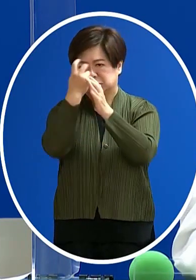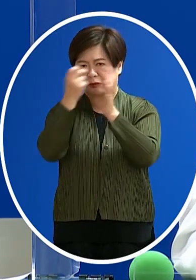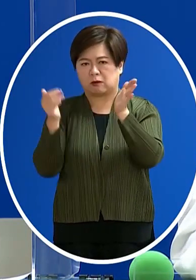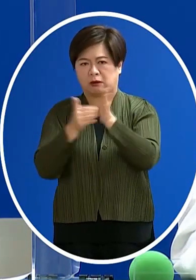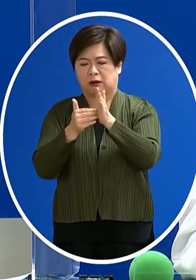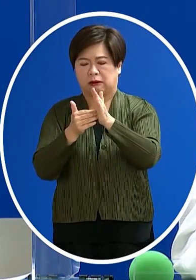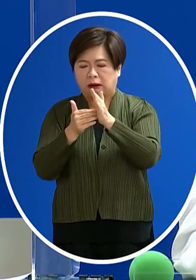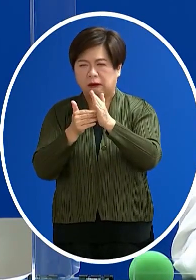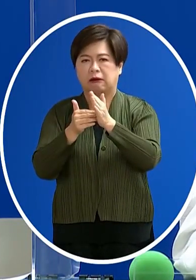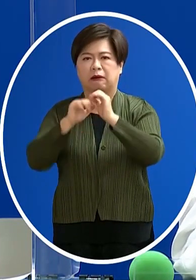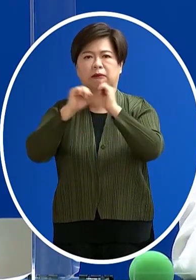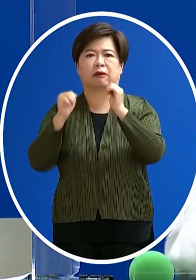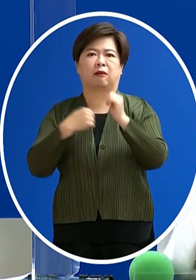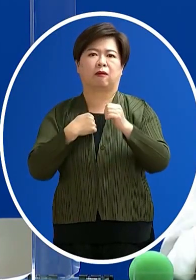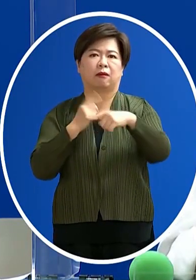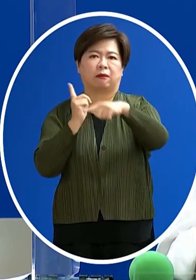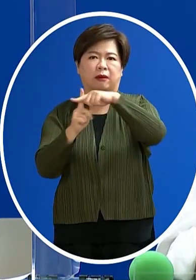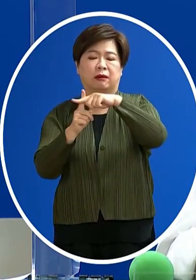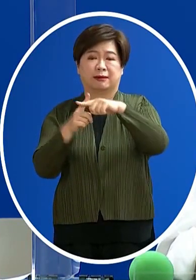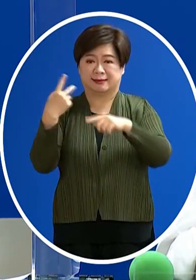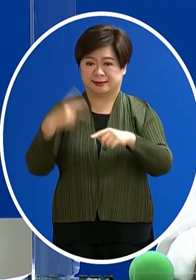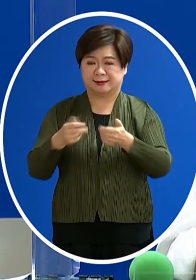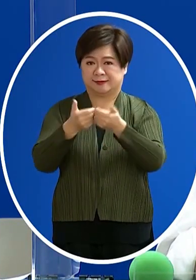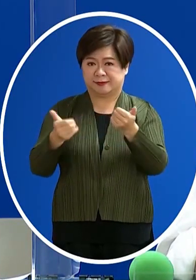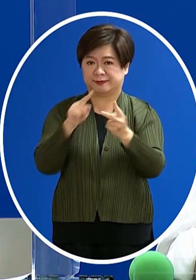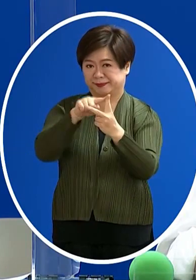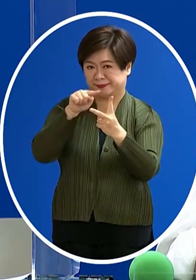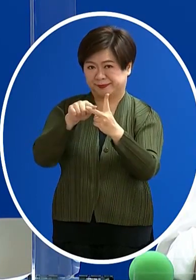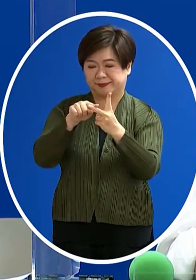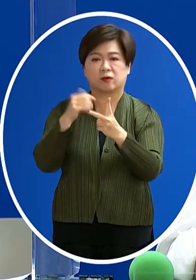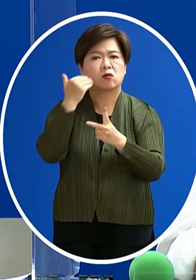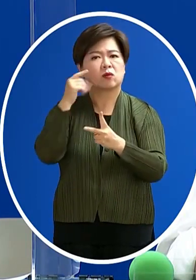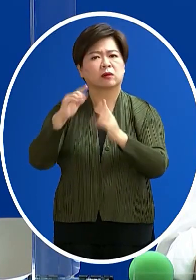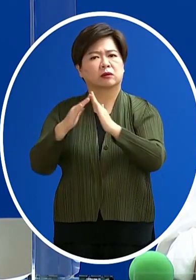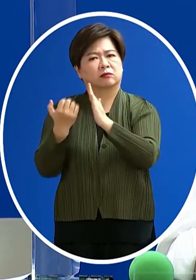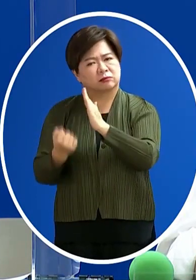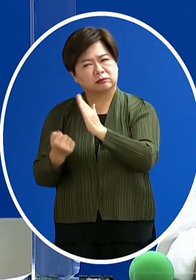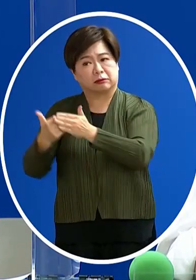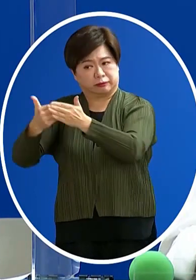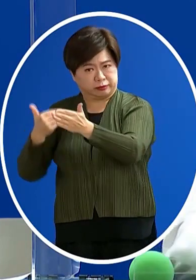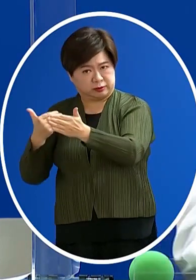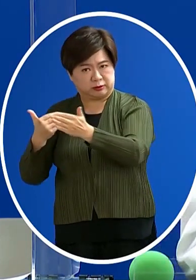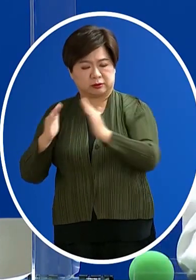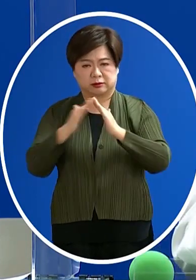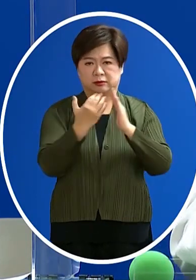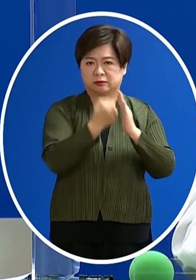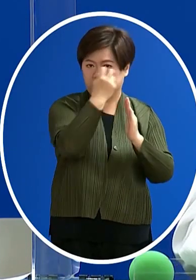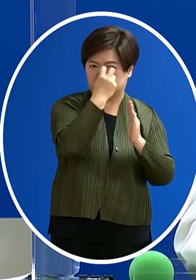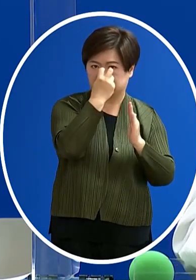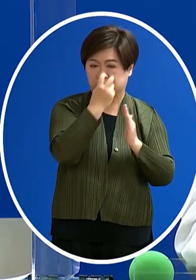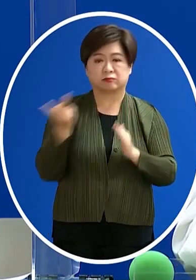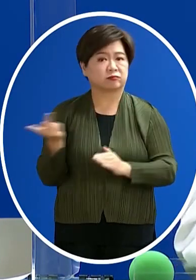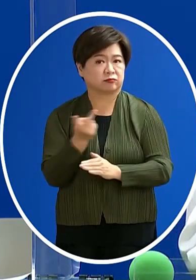性的话，那这边要再分两个部分来处理哦。如果你是属于居家隔离或居家检疫者哦，那就